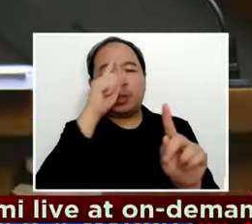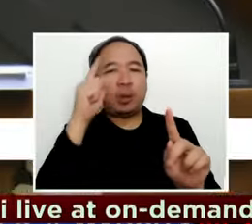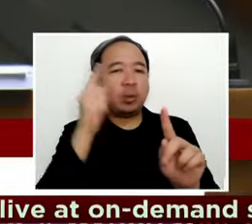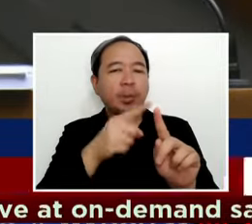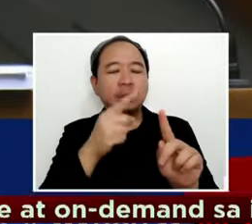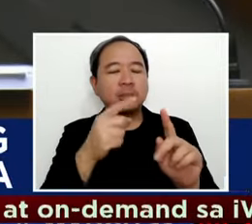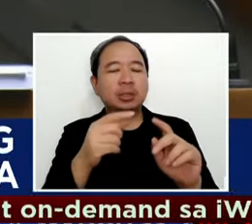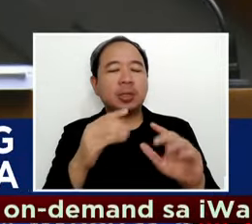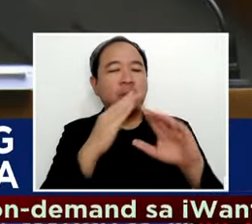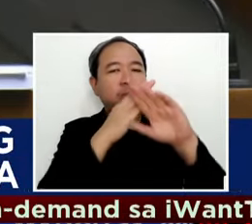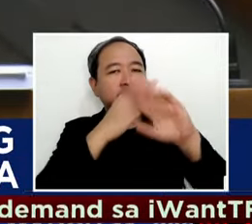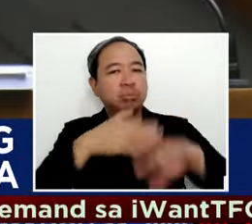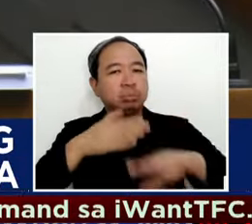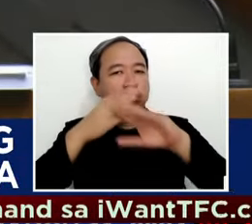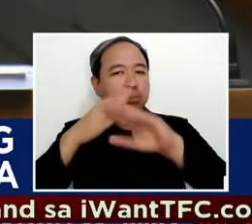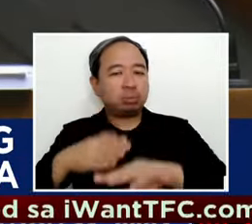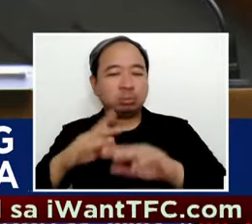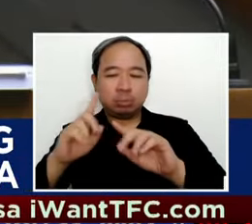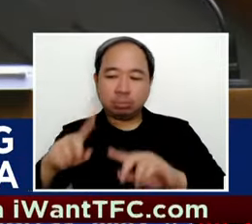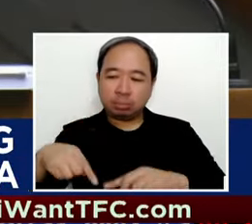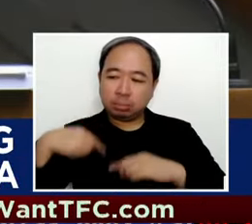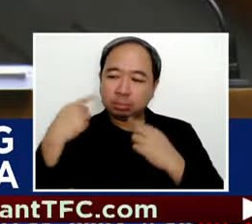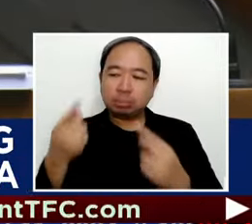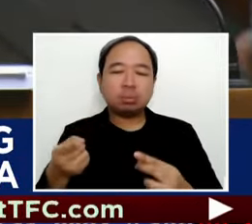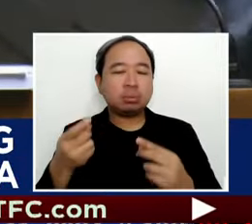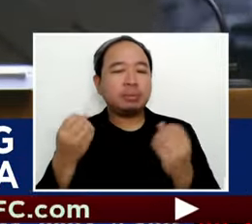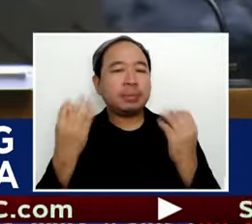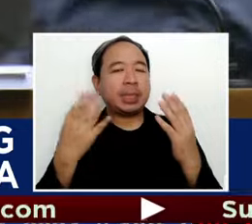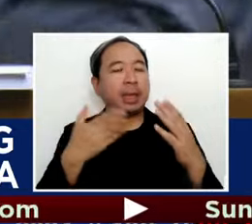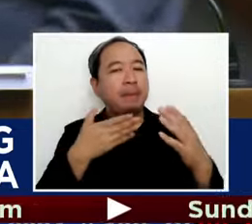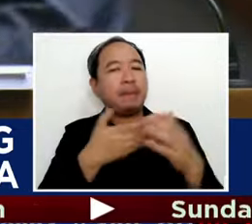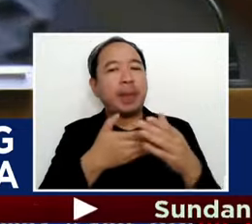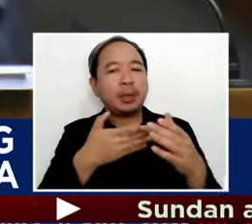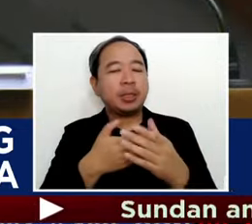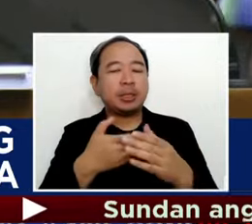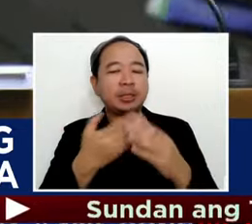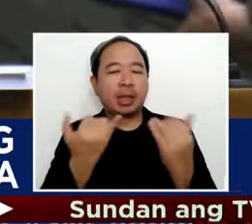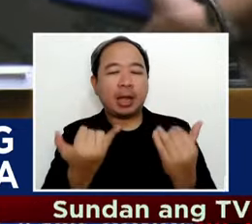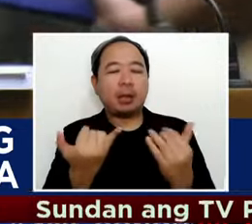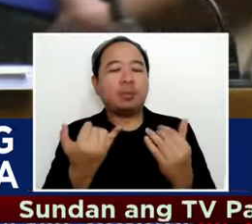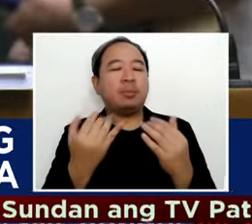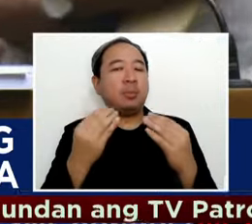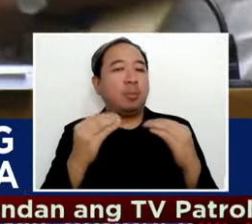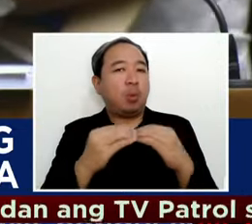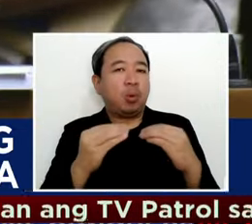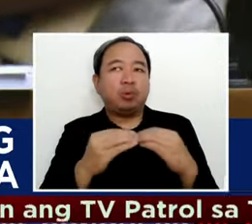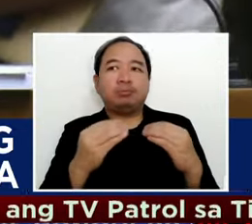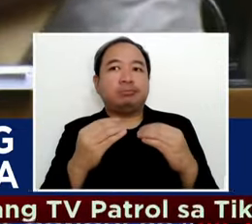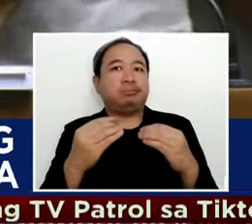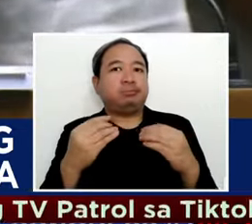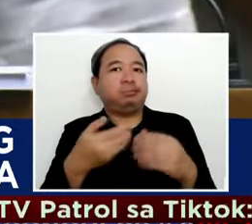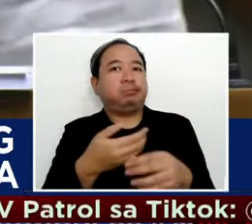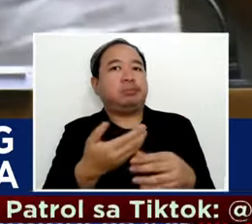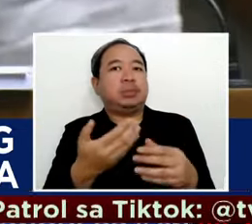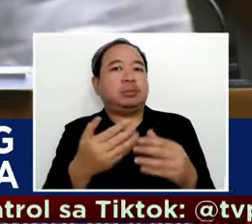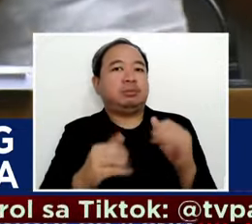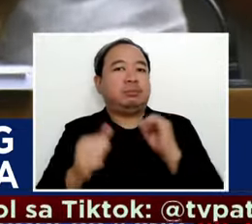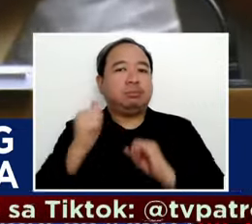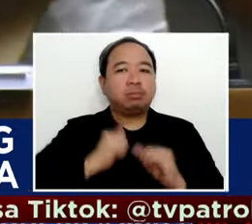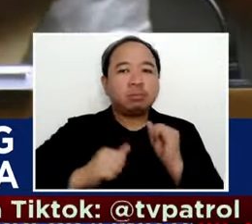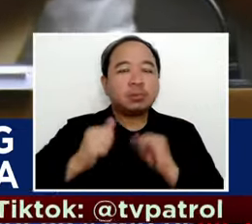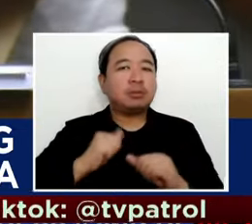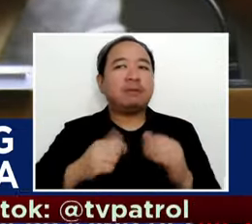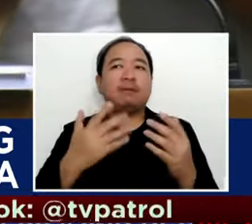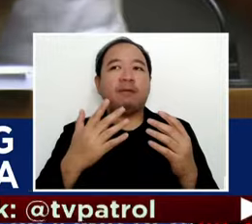down the long-standing obstacles to create more dynamic and competitive market and